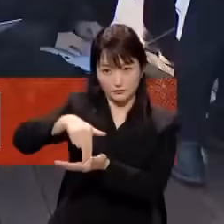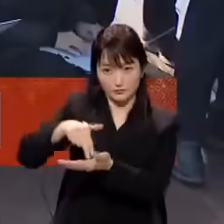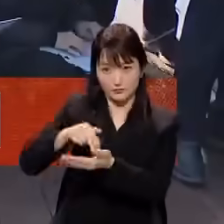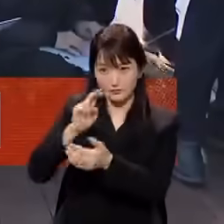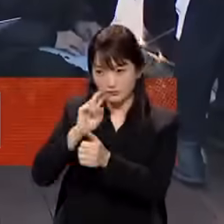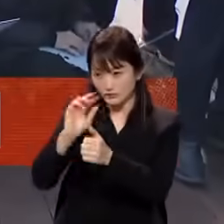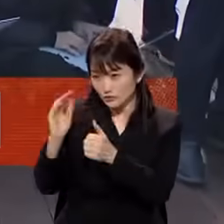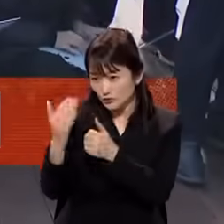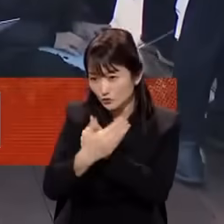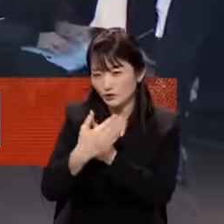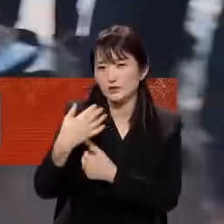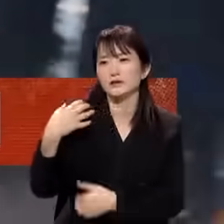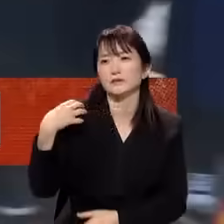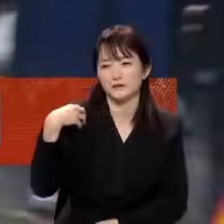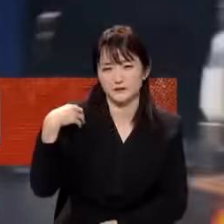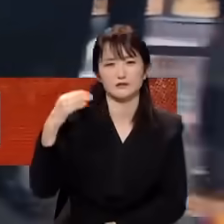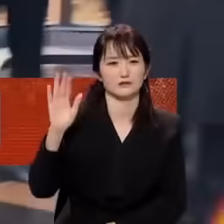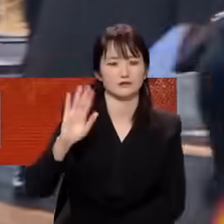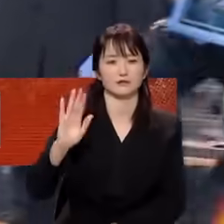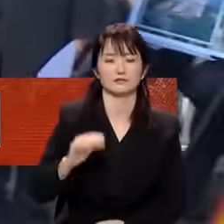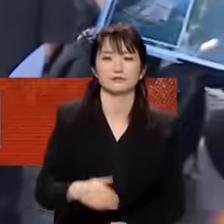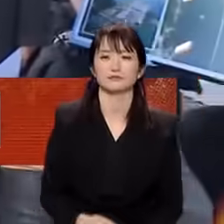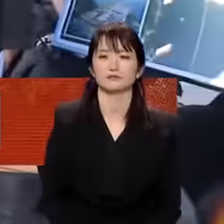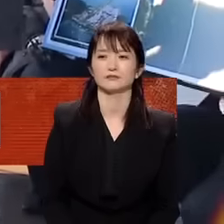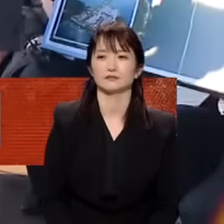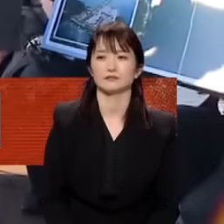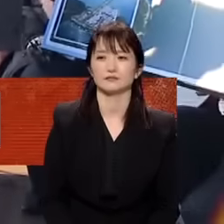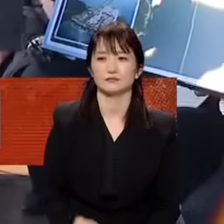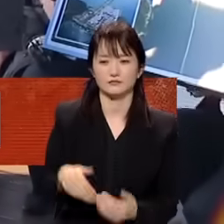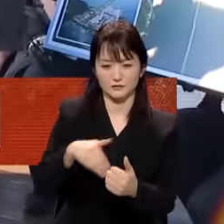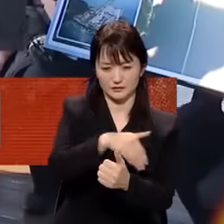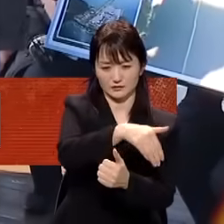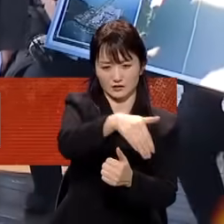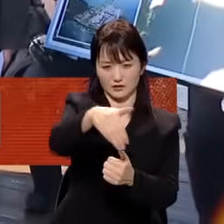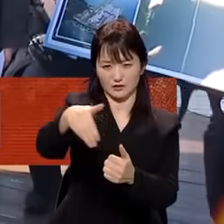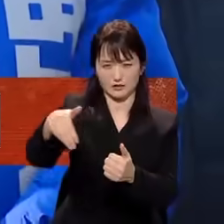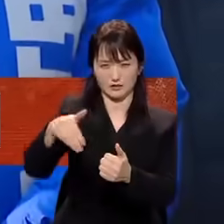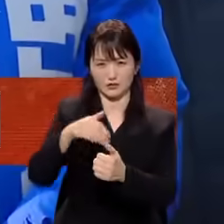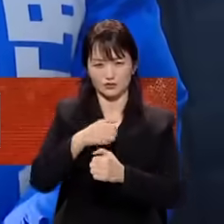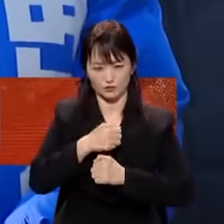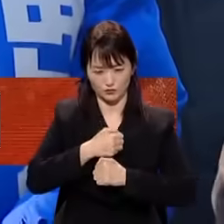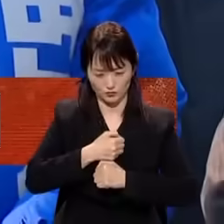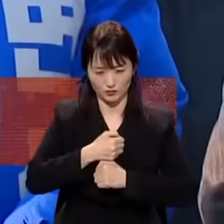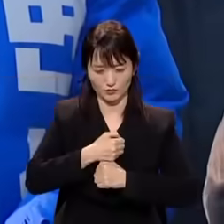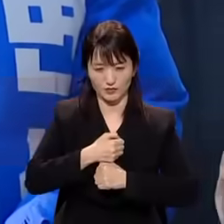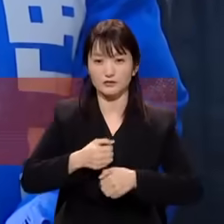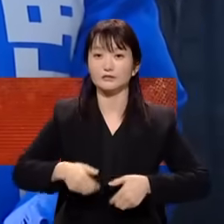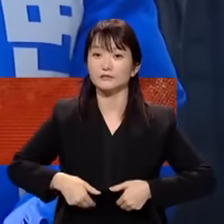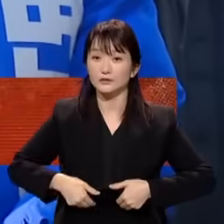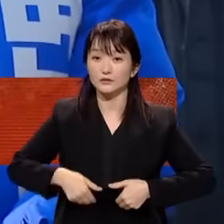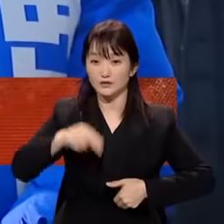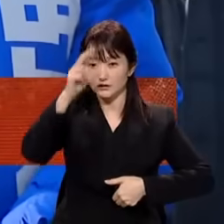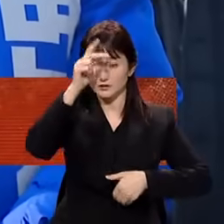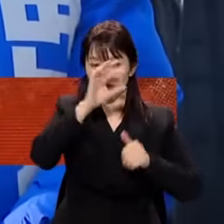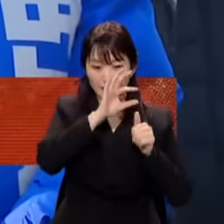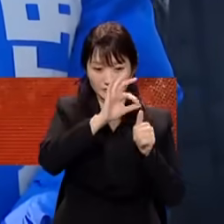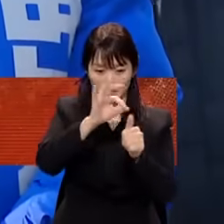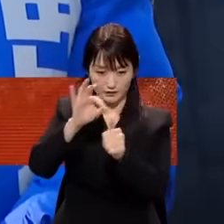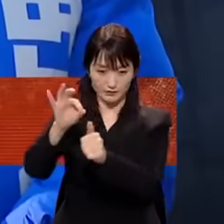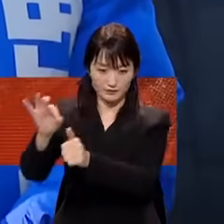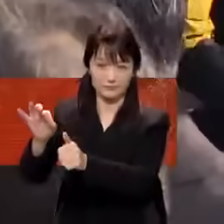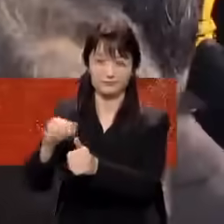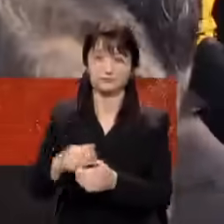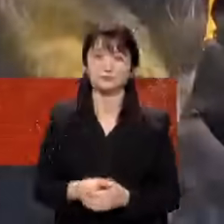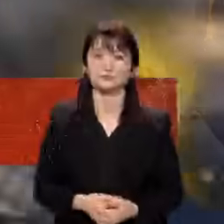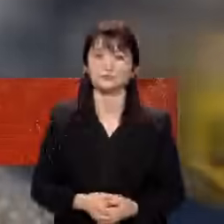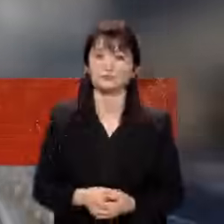점 먼저 좀 말씀드려야 할 것 같고 일단은 질서 유지나 이런 것들이 중요한 상황이니 경찰 병력이 배치돼 있었던 거고요. 보통 저렇게